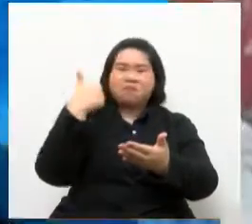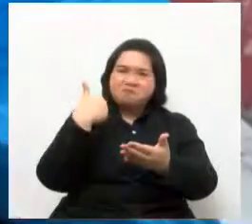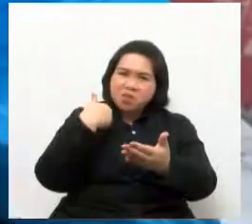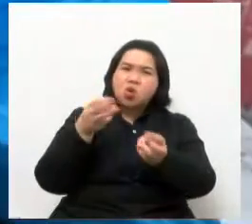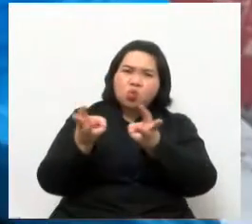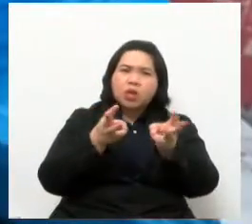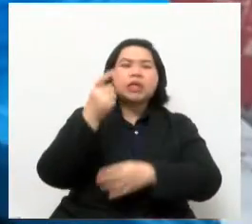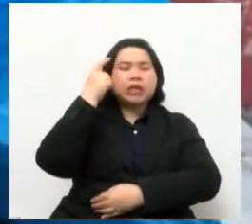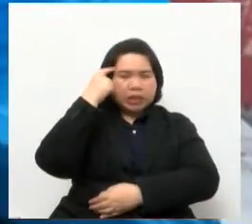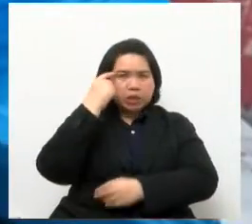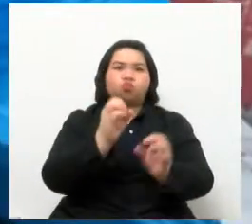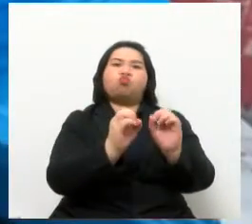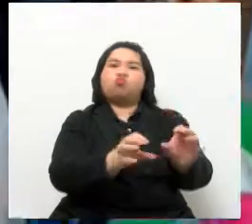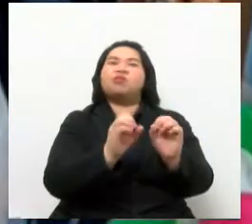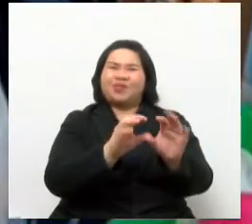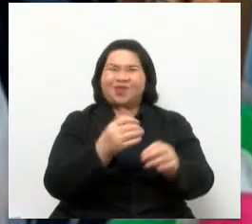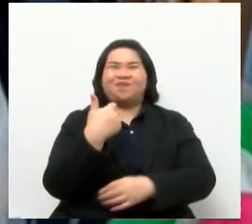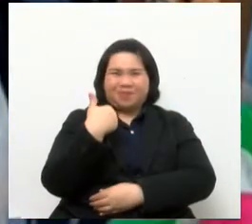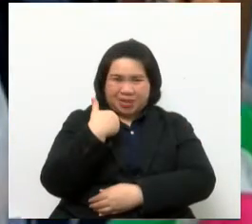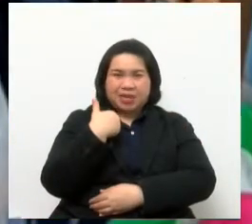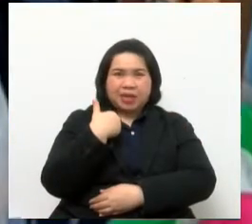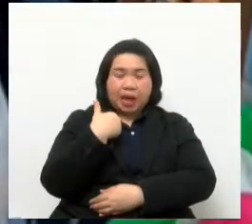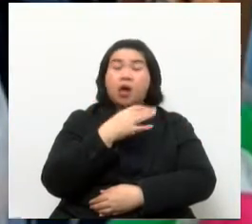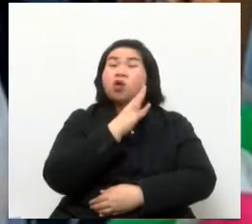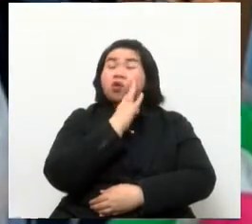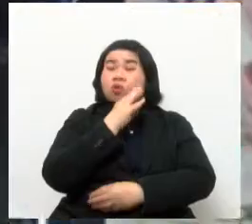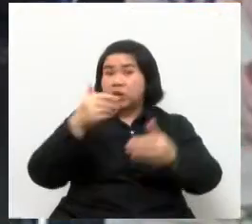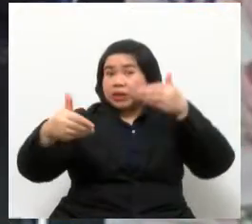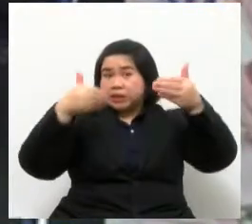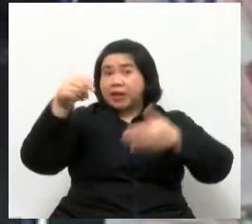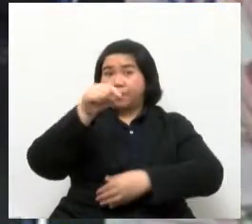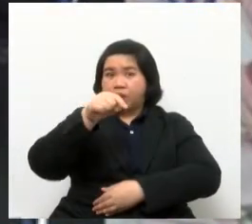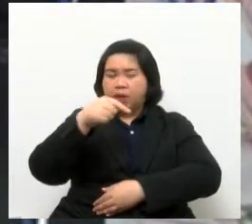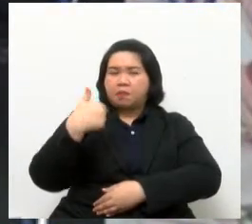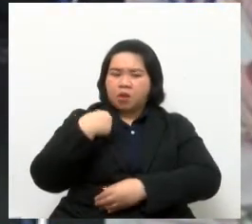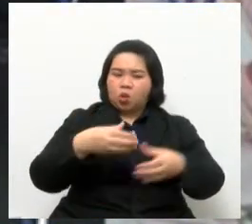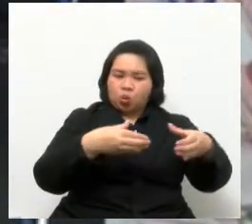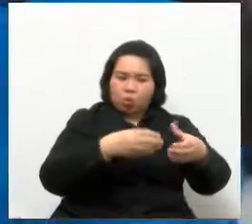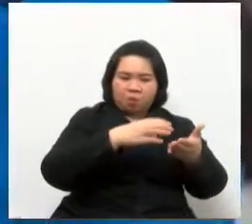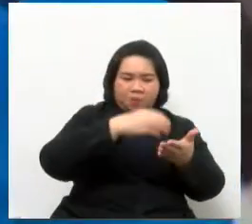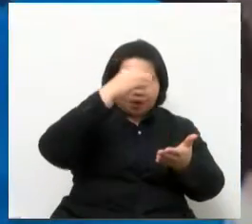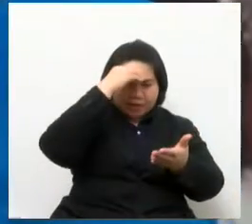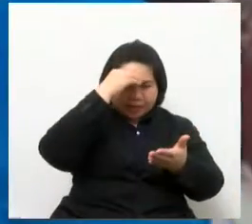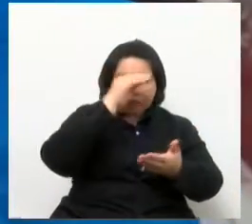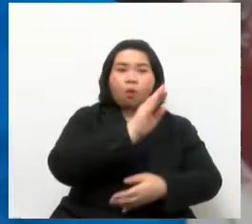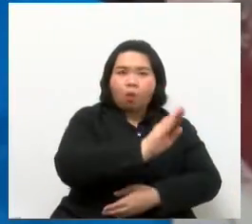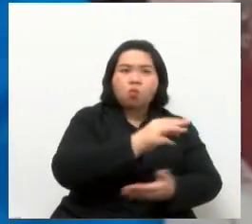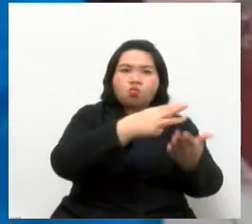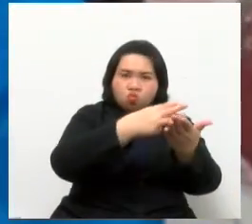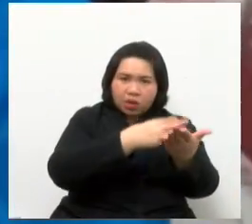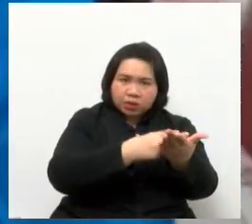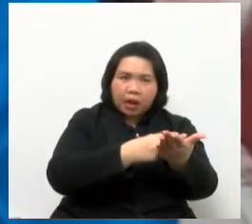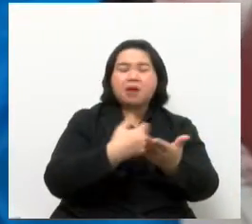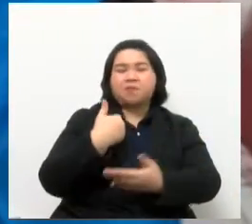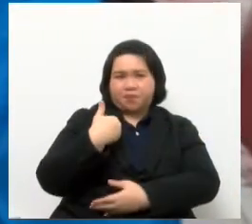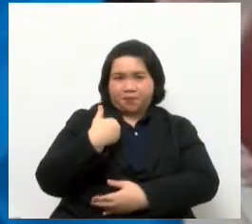อนคิด Thinking School ซึ่งมีการจัดกิจกรรมบูรณาการตามกลุ่มสาระการเรียนรู้ในรายวิชาดัง